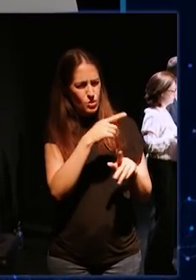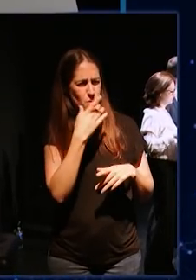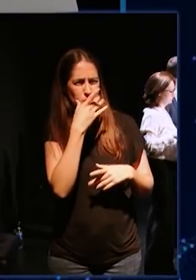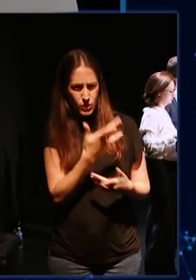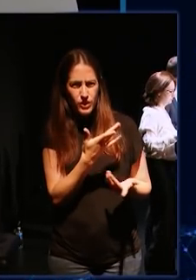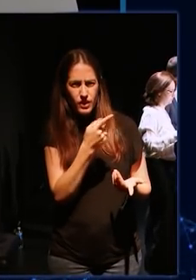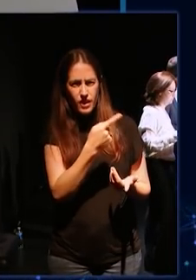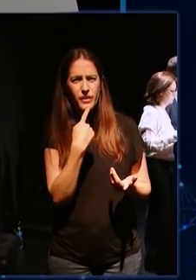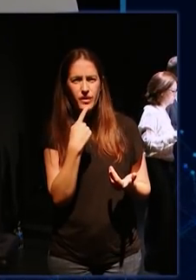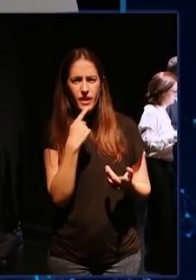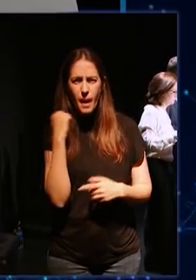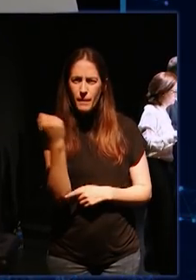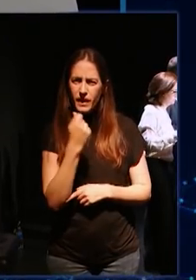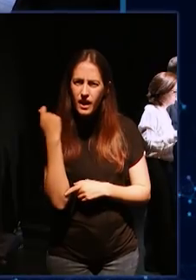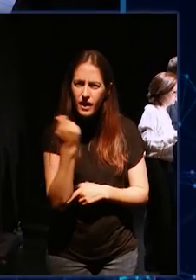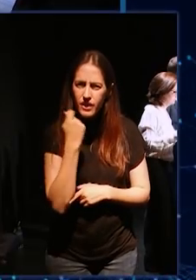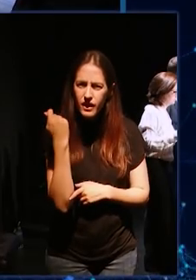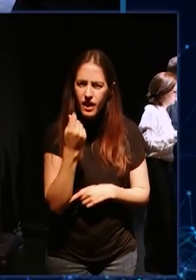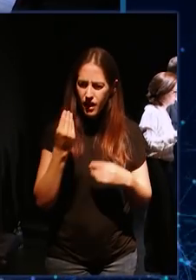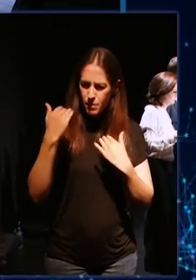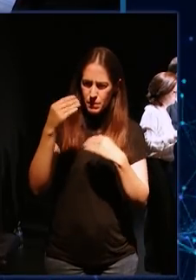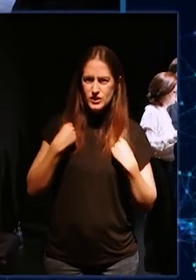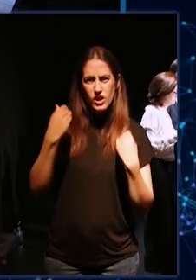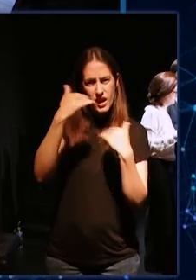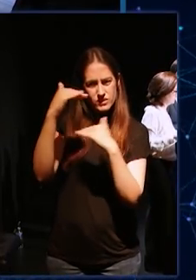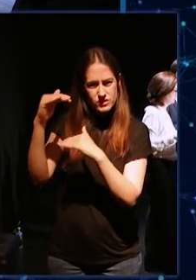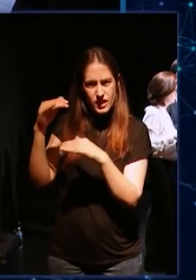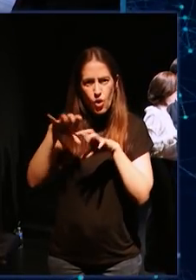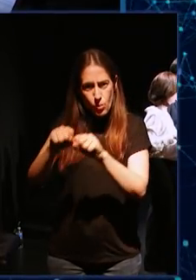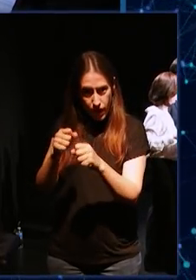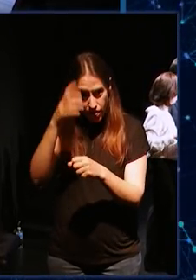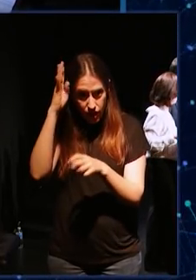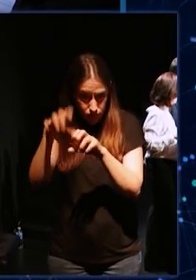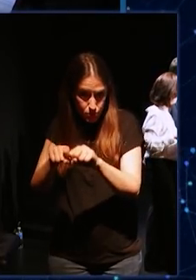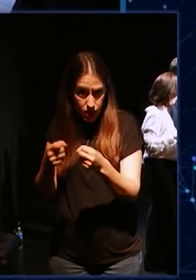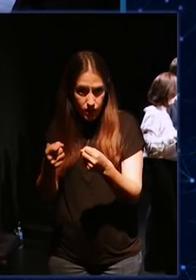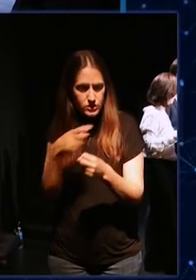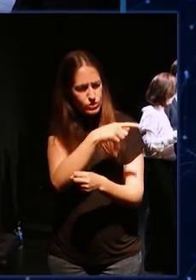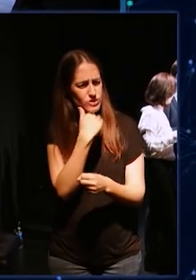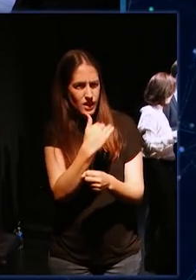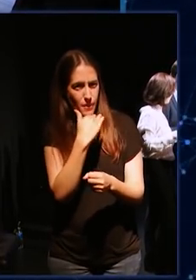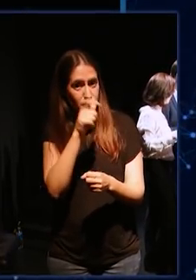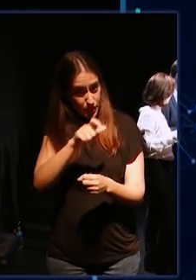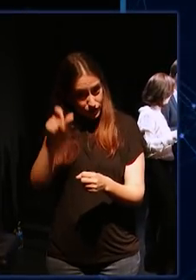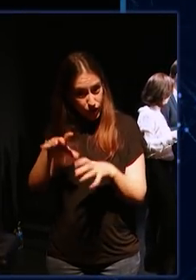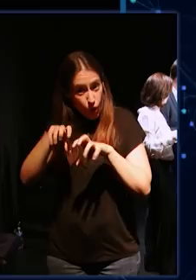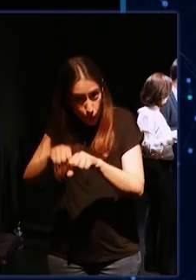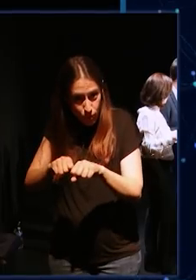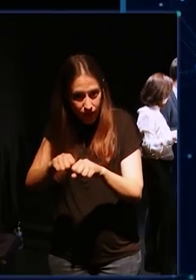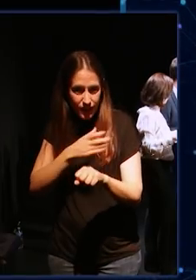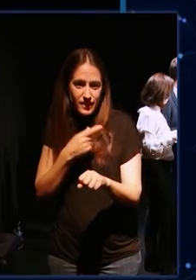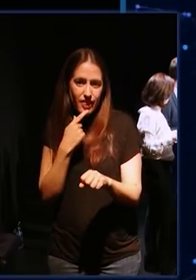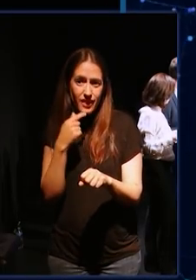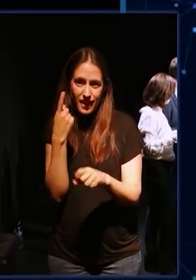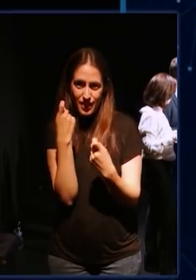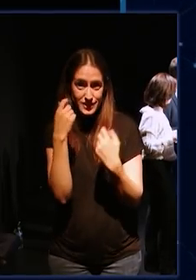d'atrevir-se a amenaçar les persones que viuen en cases ocupades. I torno a dir el mateix, sap vostè que la gran majoria de les persones que ocupen ho fan per tenir un lloc on